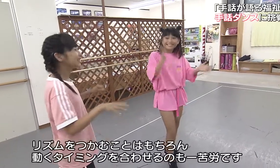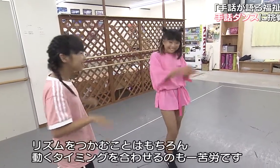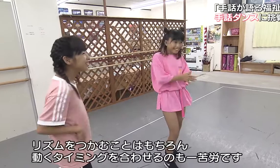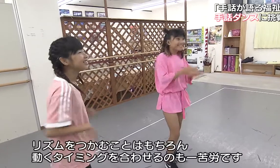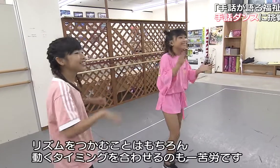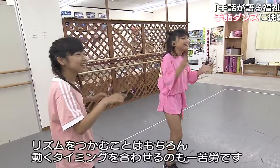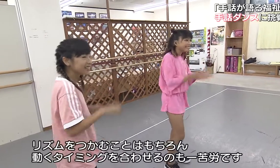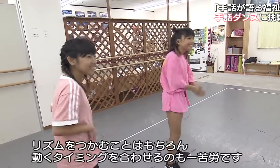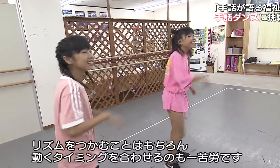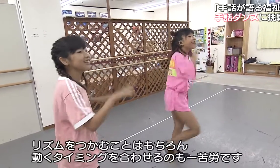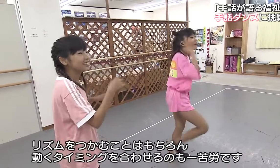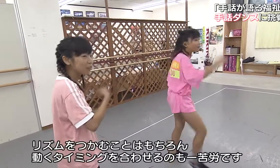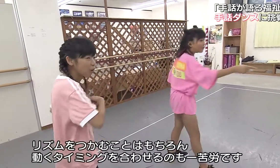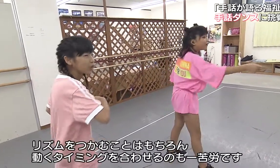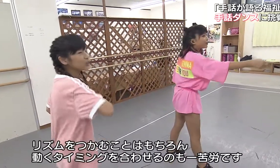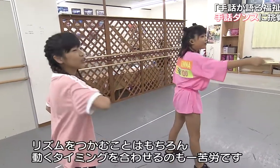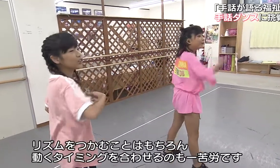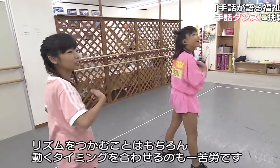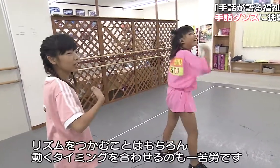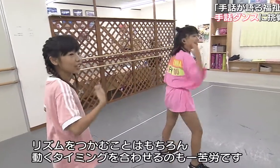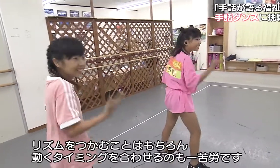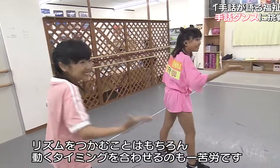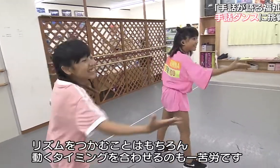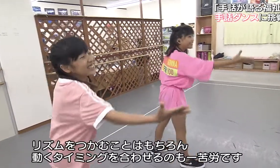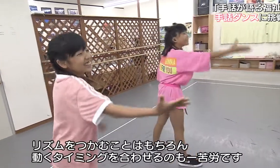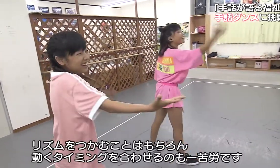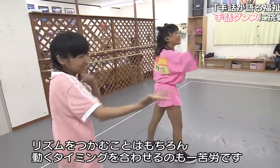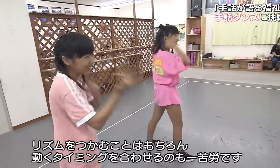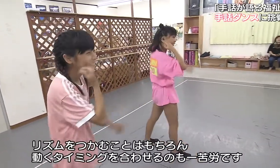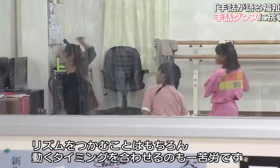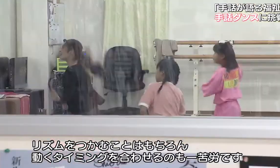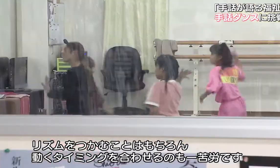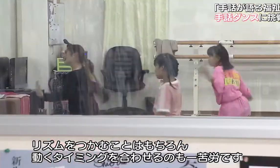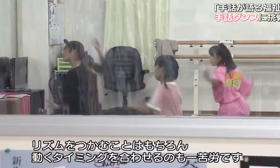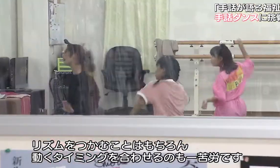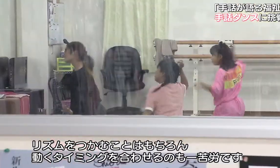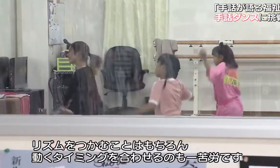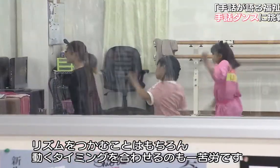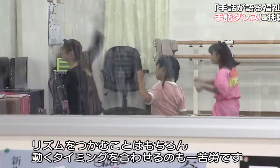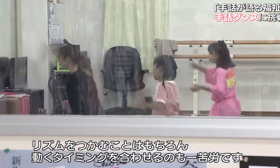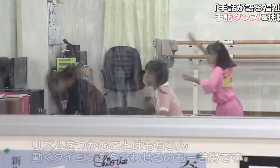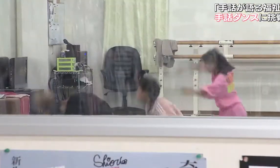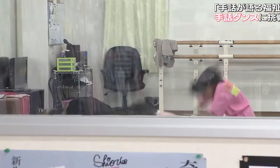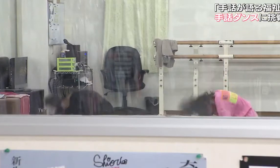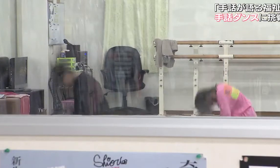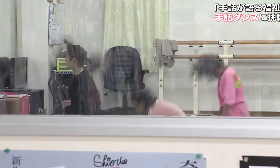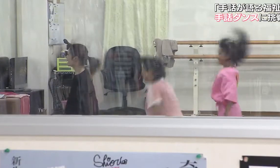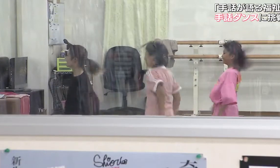リズムをつかむことはもちろん、動くタイミングを合わせるのも一苦労です。